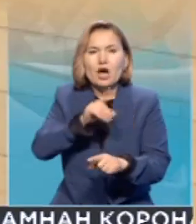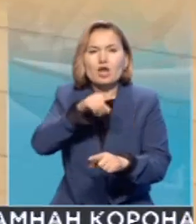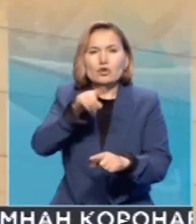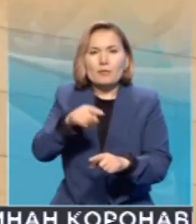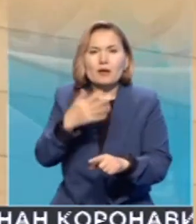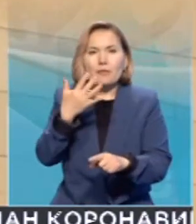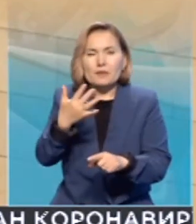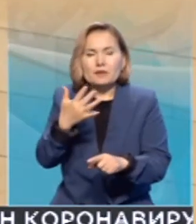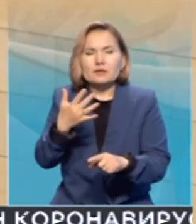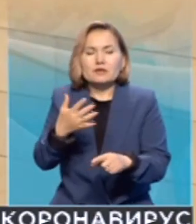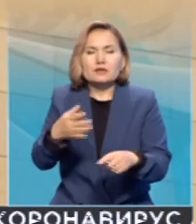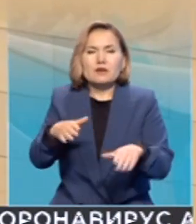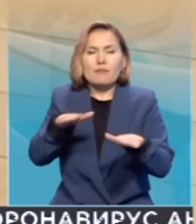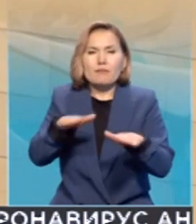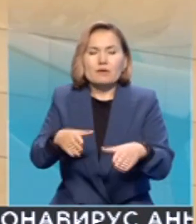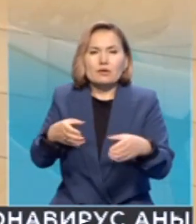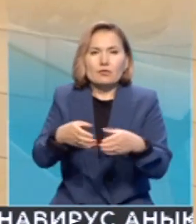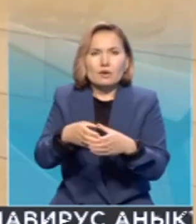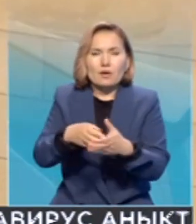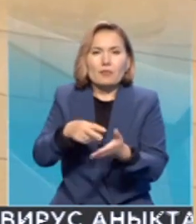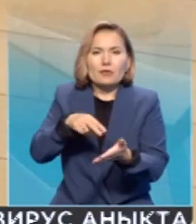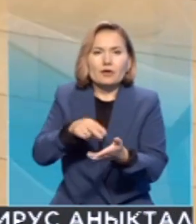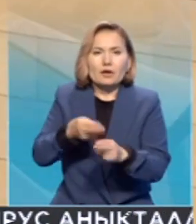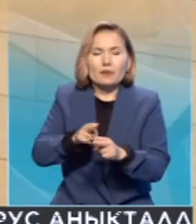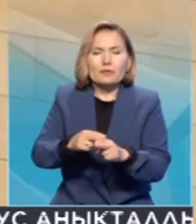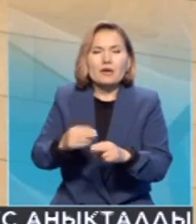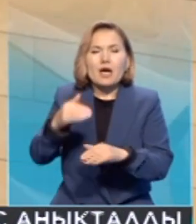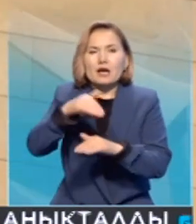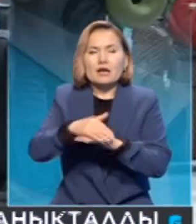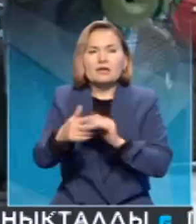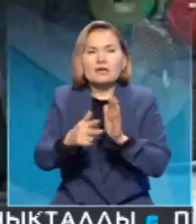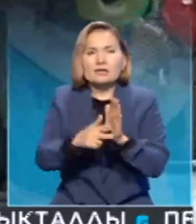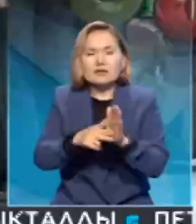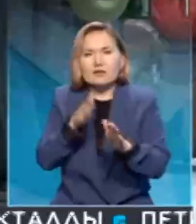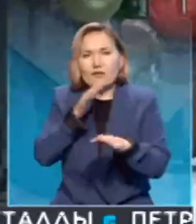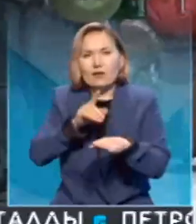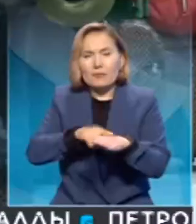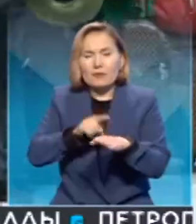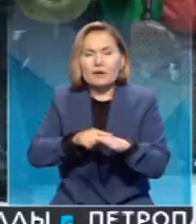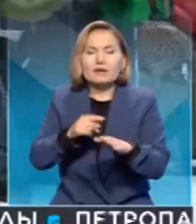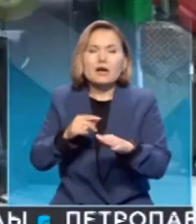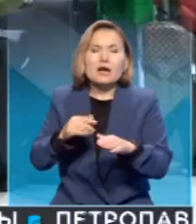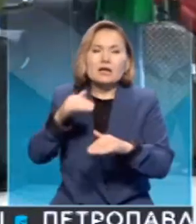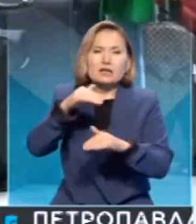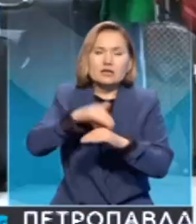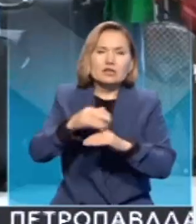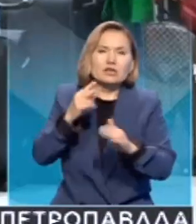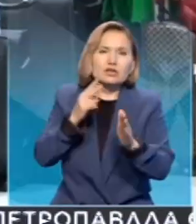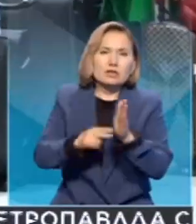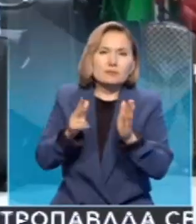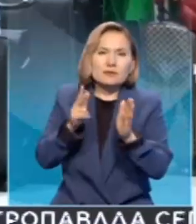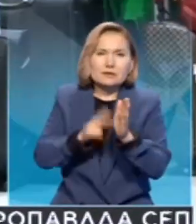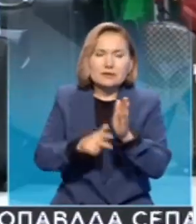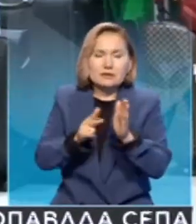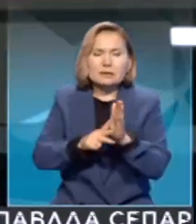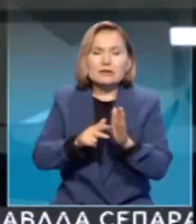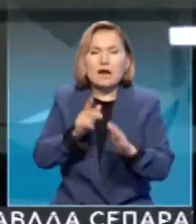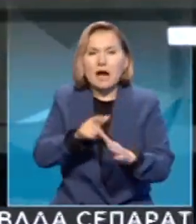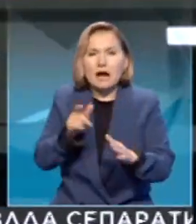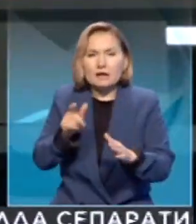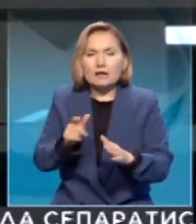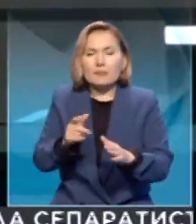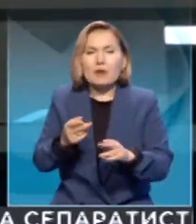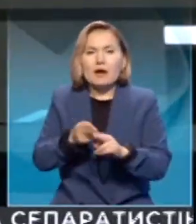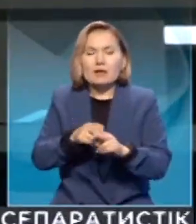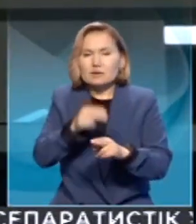5-ші бекетте тұрған. Кешкі сағат 8 шамасында нысанға 70-80 адам баса көктеп кірген, барлығы бетперде тағып алған. Әрі